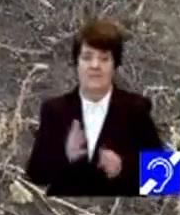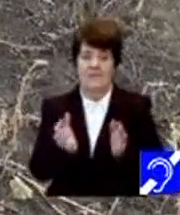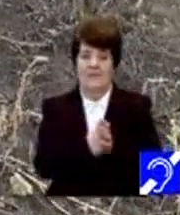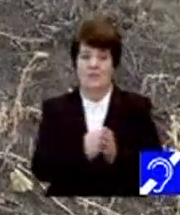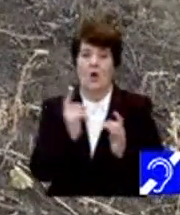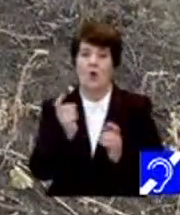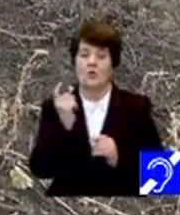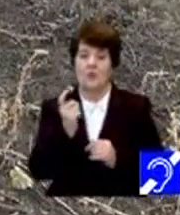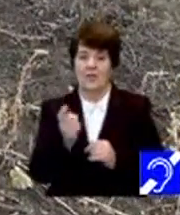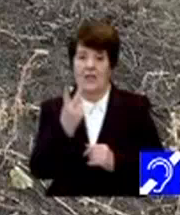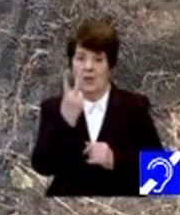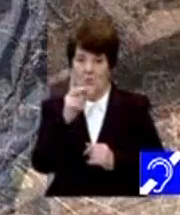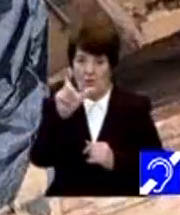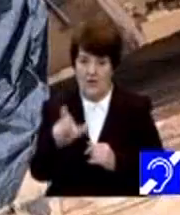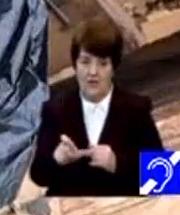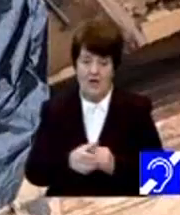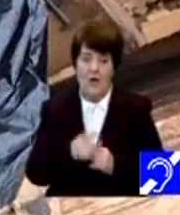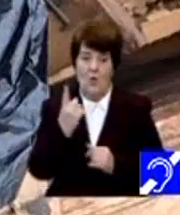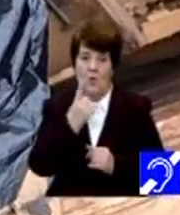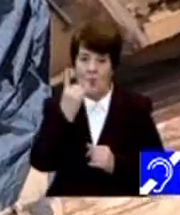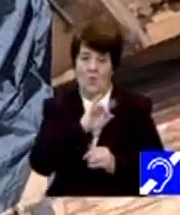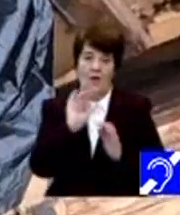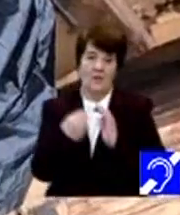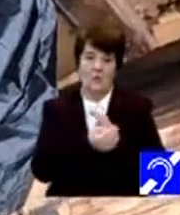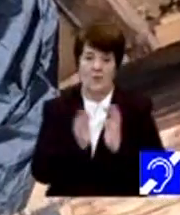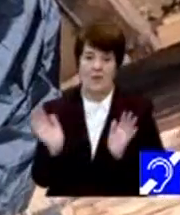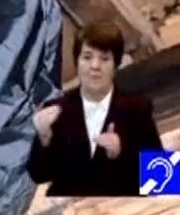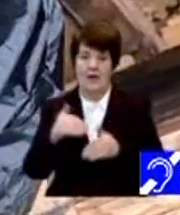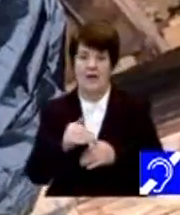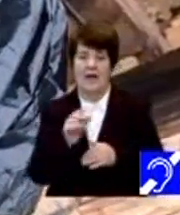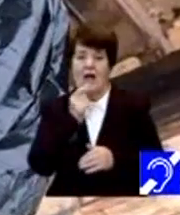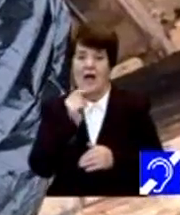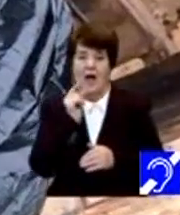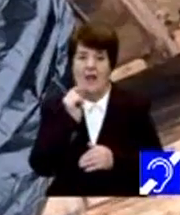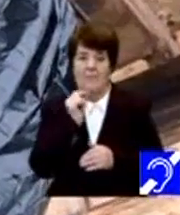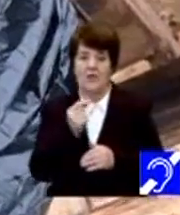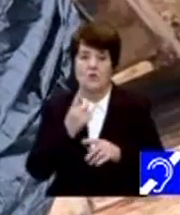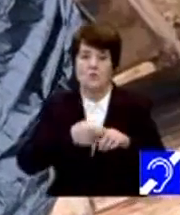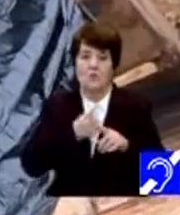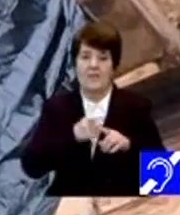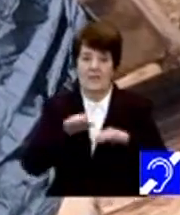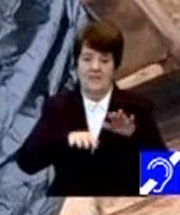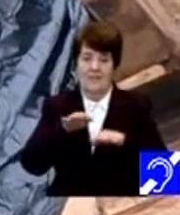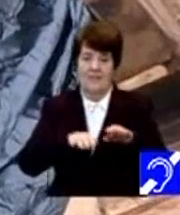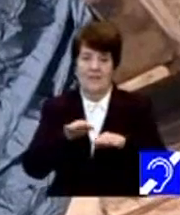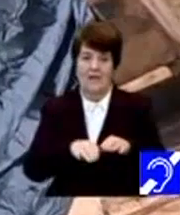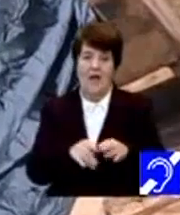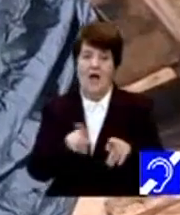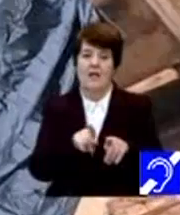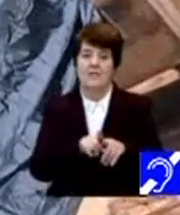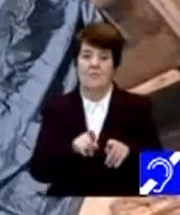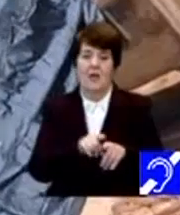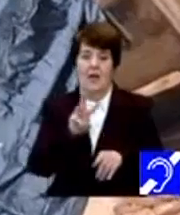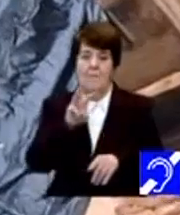interzise, ei au descins în gospodăriile a doi suspecți. Unul dintre ei ascundea într-un stup de albine aproape jumătate de kilogram de masă